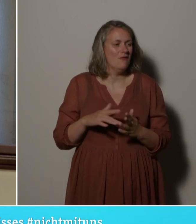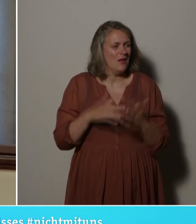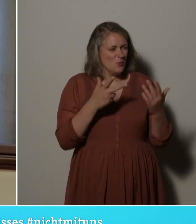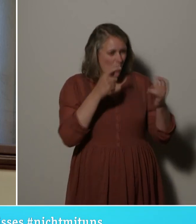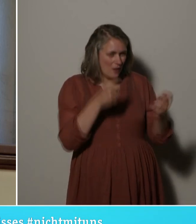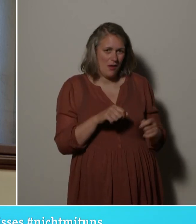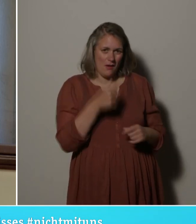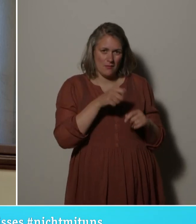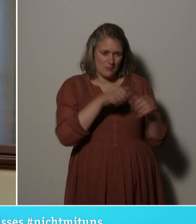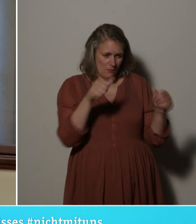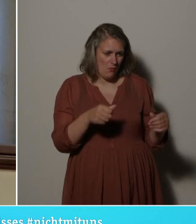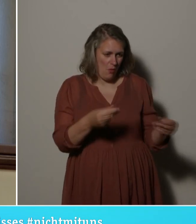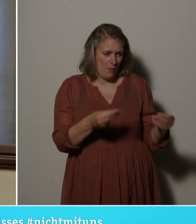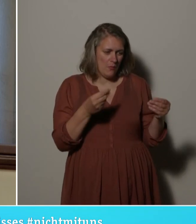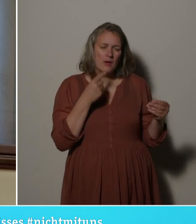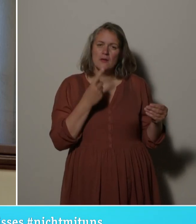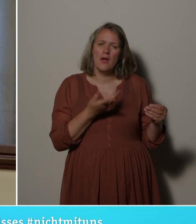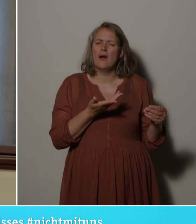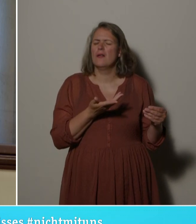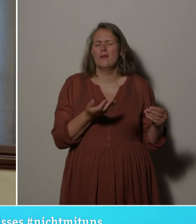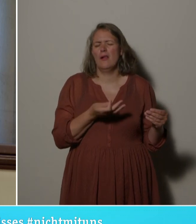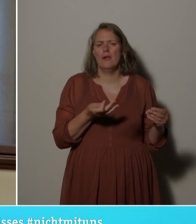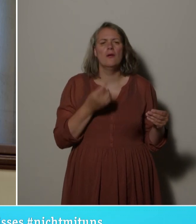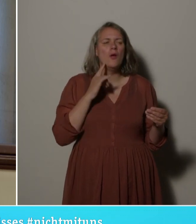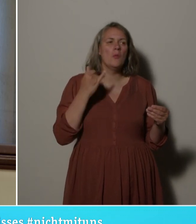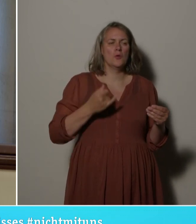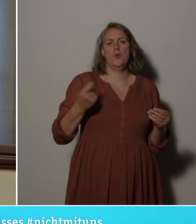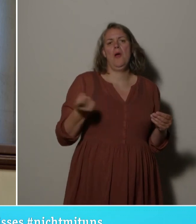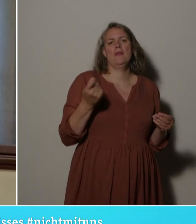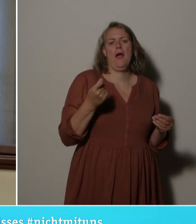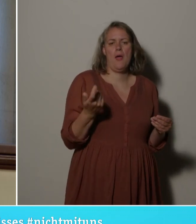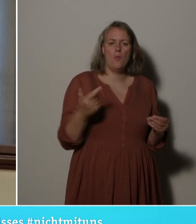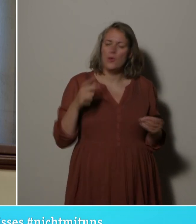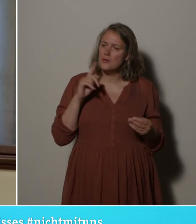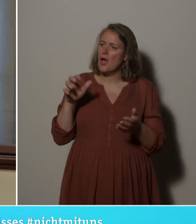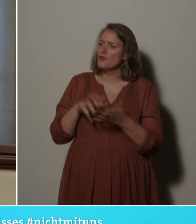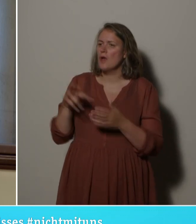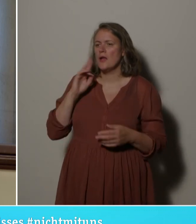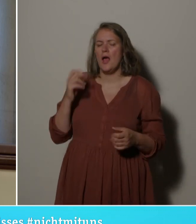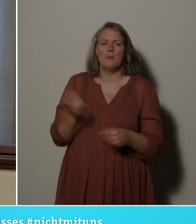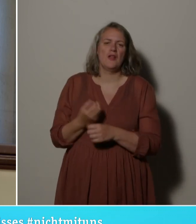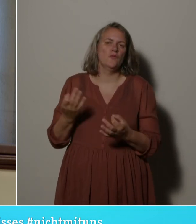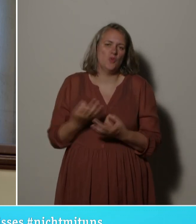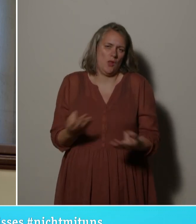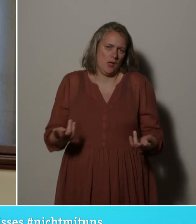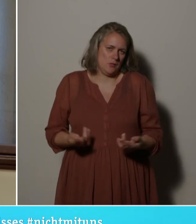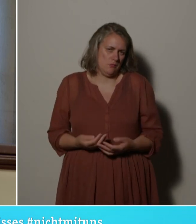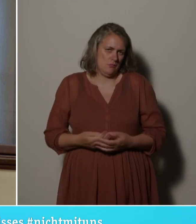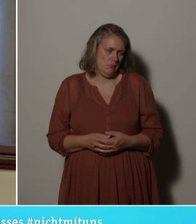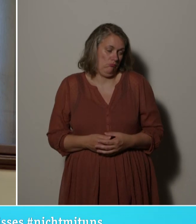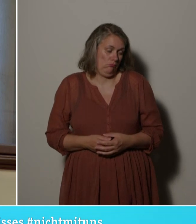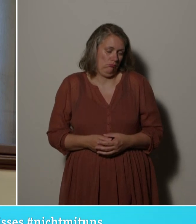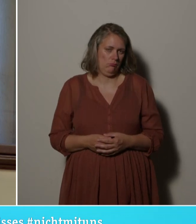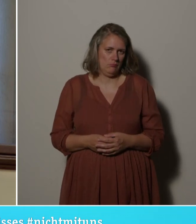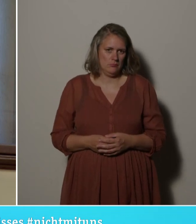ich glaube, dass Sie Dinge hier hochspielen, um dann hier zu sagen, der Stadtrat, der tut ja eh nichts. Was ich